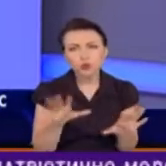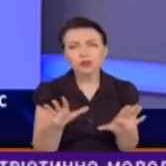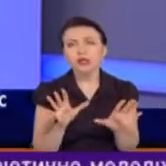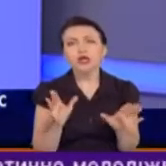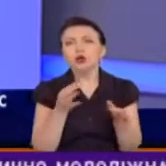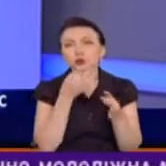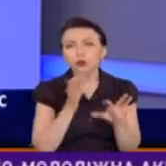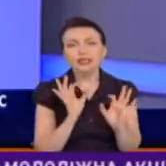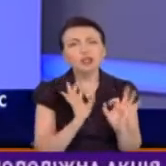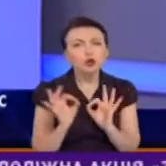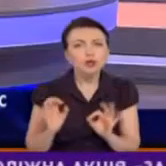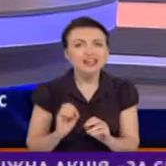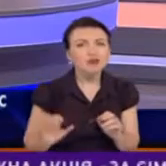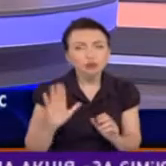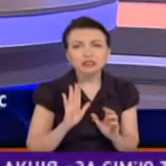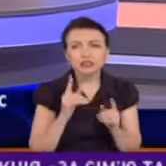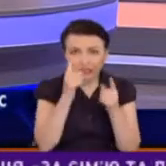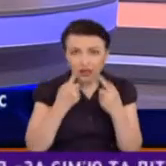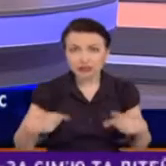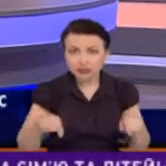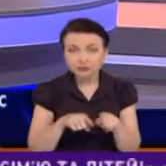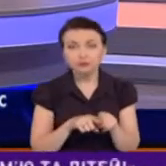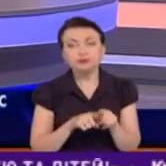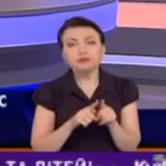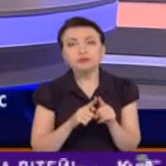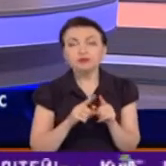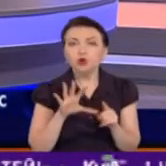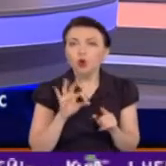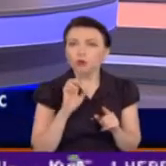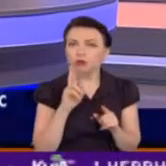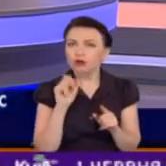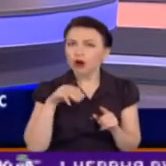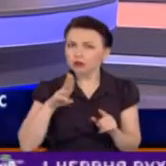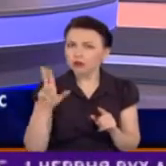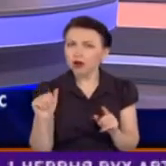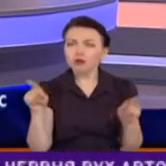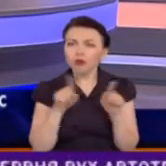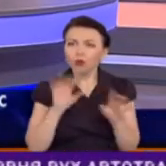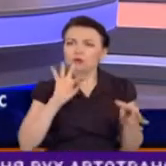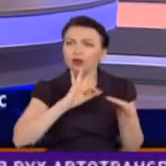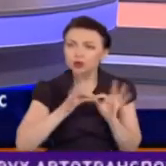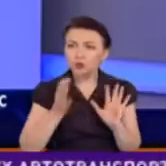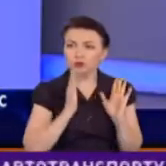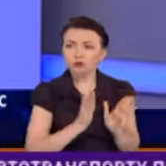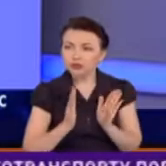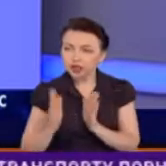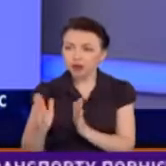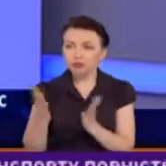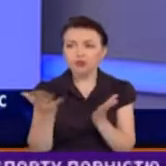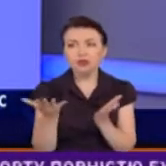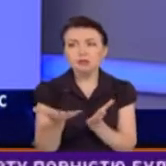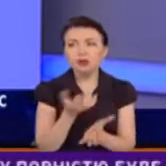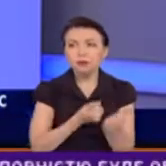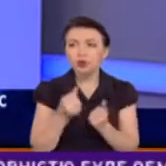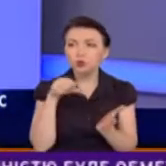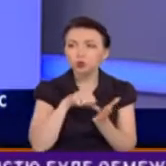будь-якій нормальній європейській країні обкатка такої складної системи, в якій приймають